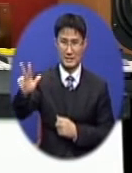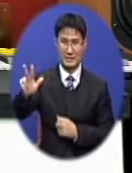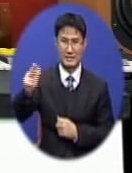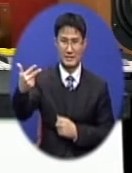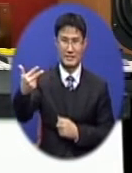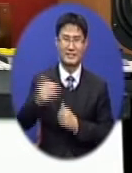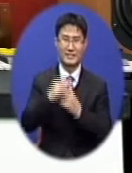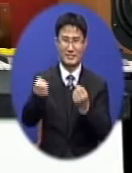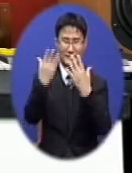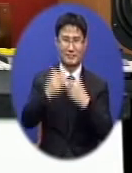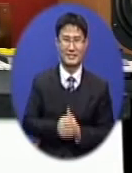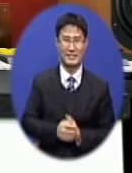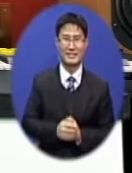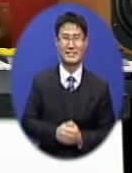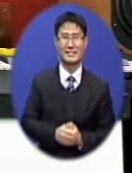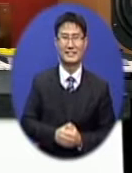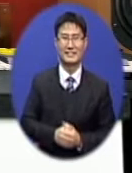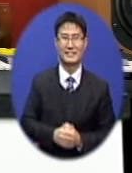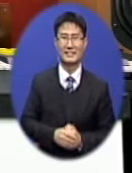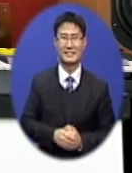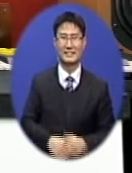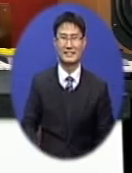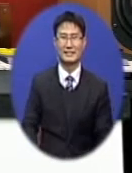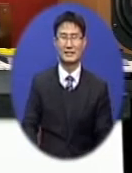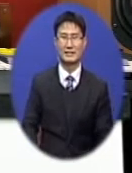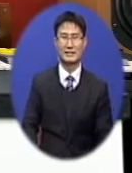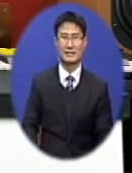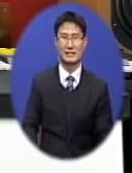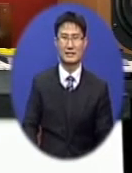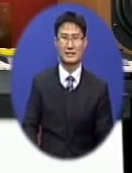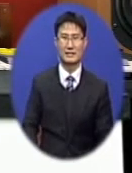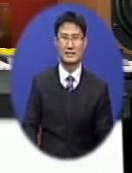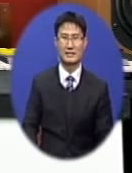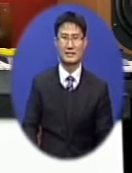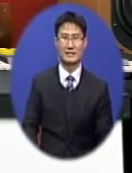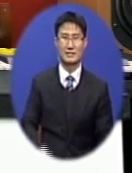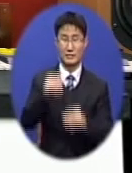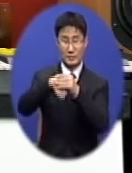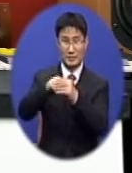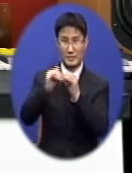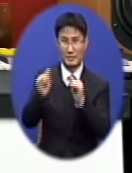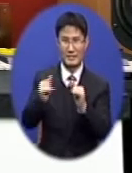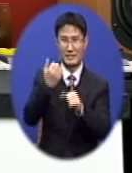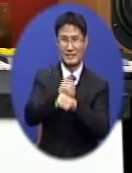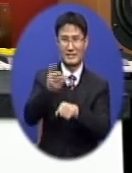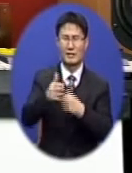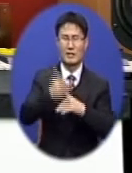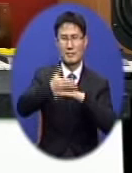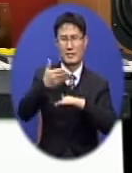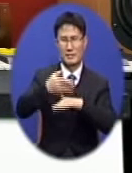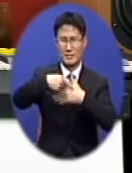031-3237번 축하드립니다. 와. 자, 이어서 오늘 시청자 투표 참여하셨는데 네.